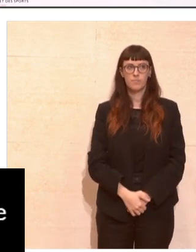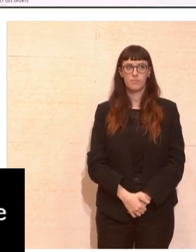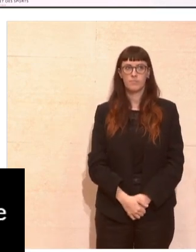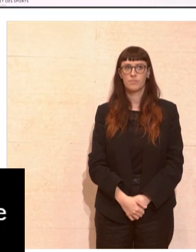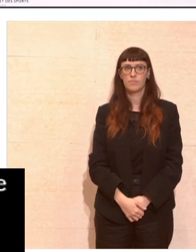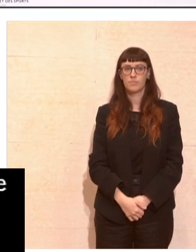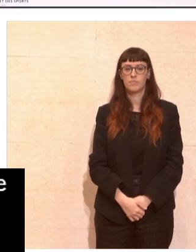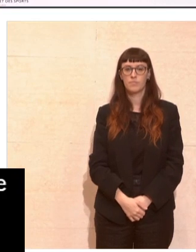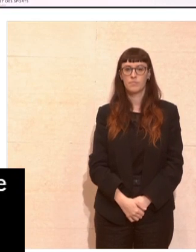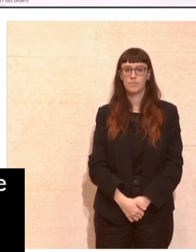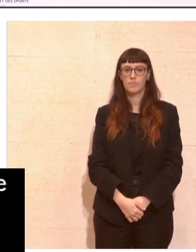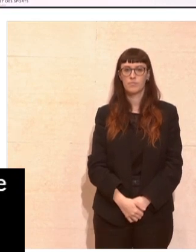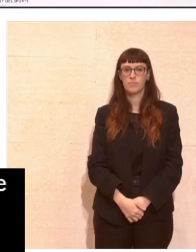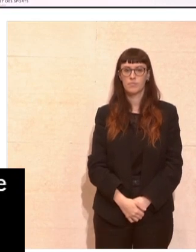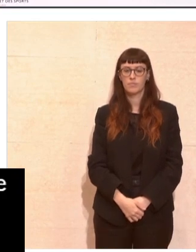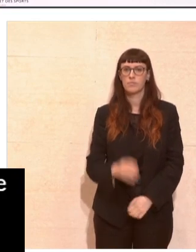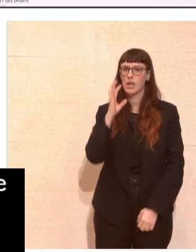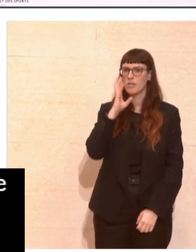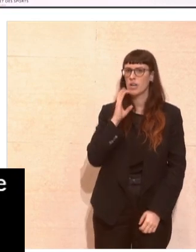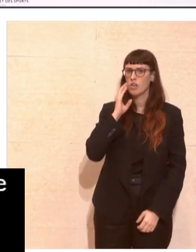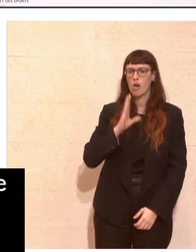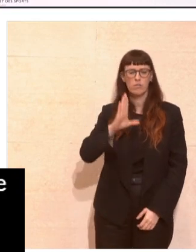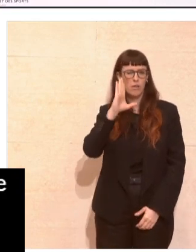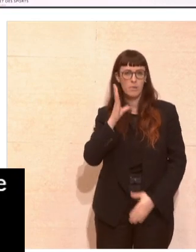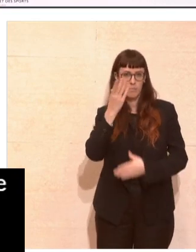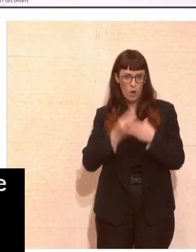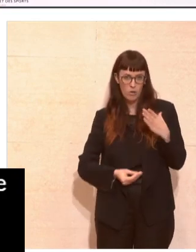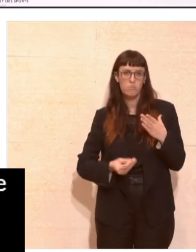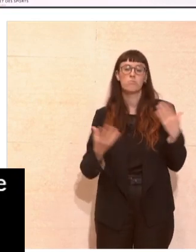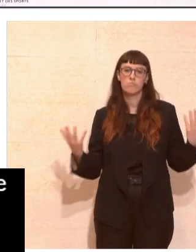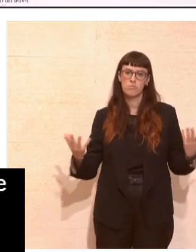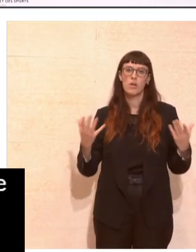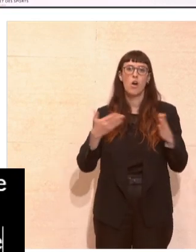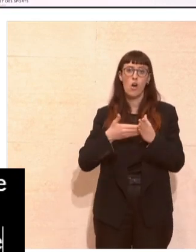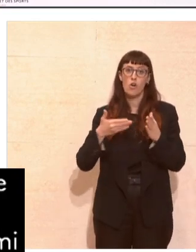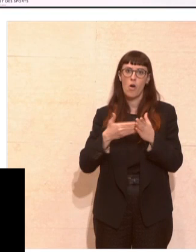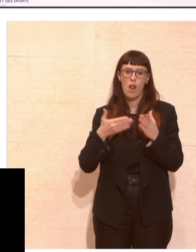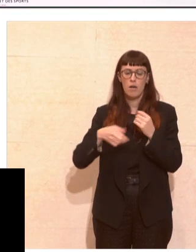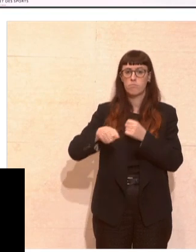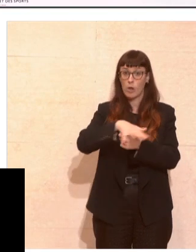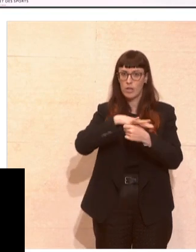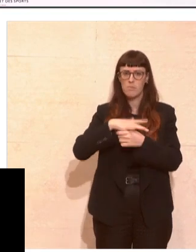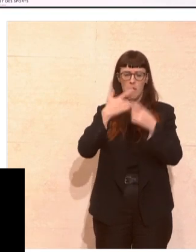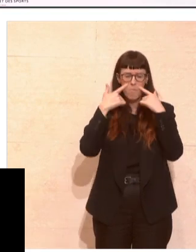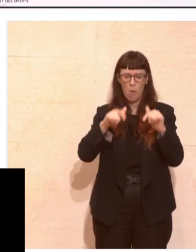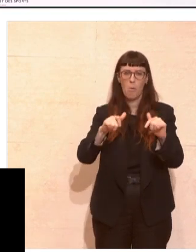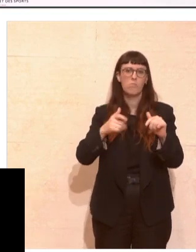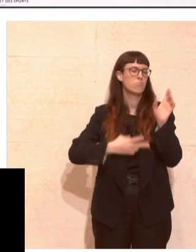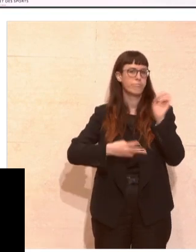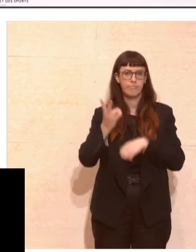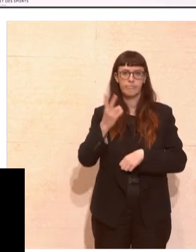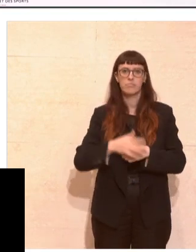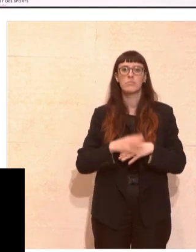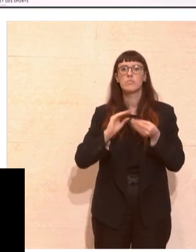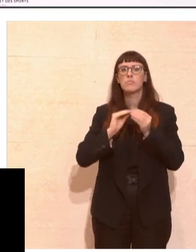Ce manque de sommeil chez les ados est un problème actuel, avec la pandémie notamment. Je vous ai mis 2 chiffres ici. On a vu que les problèmes